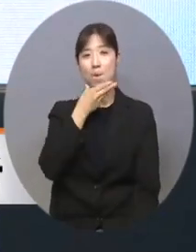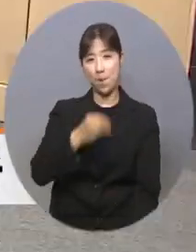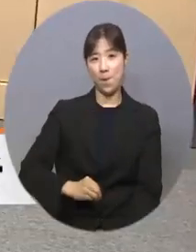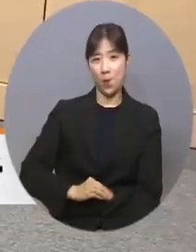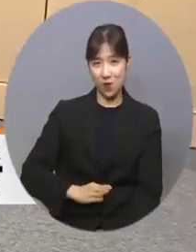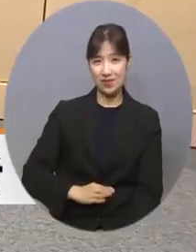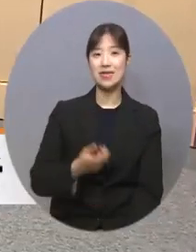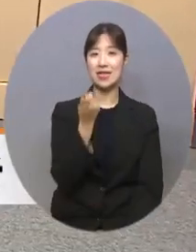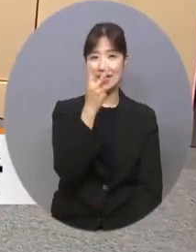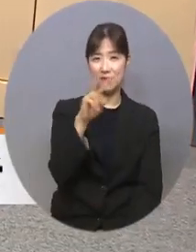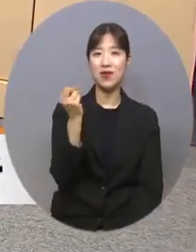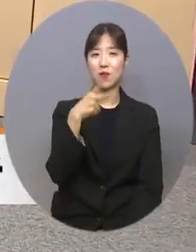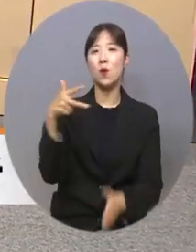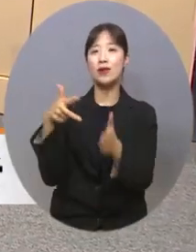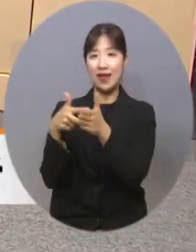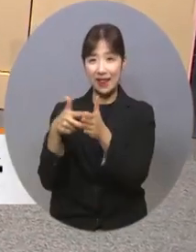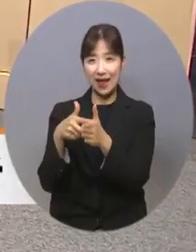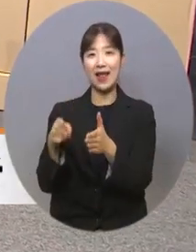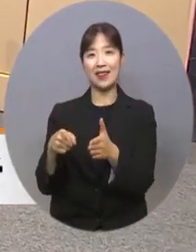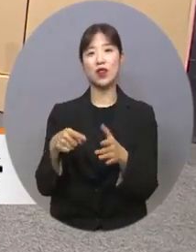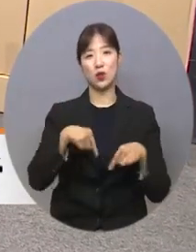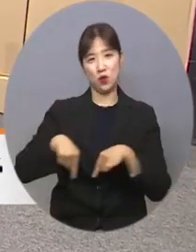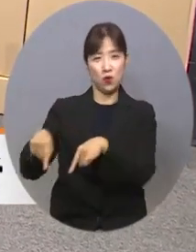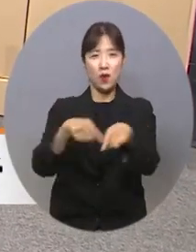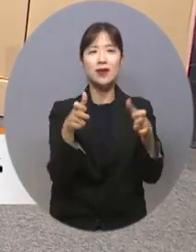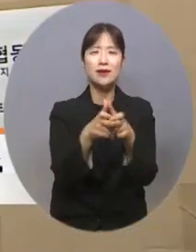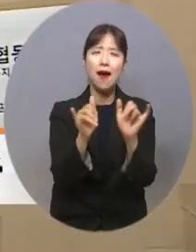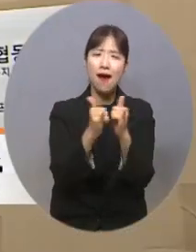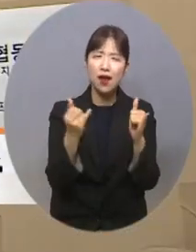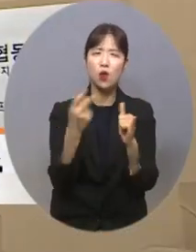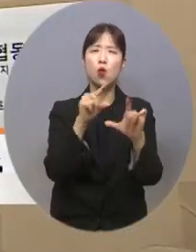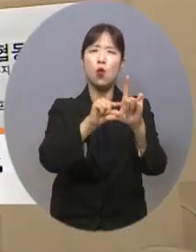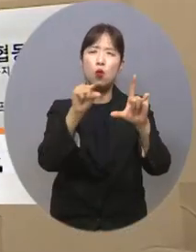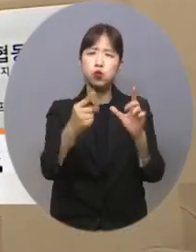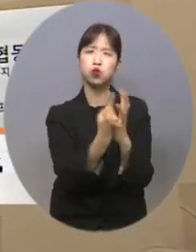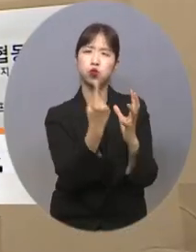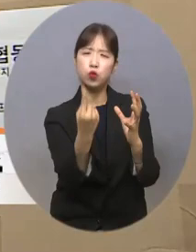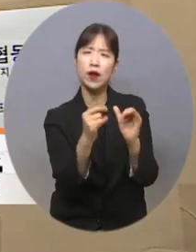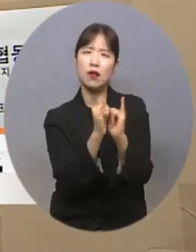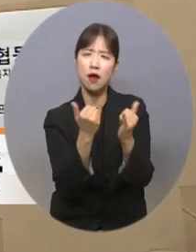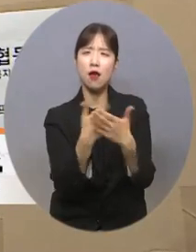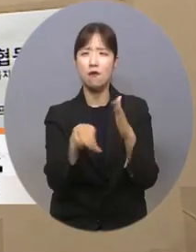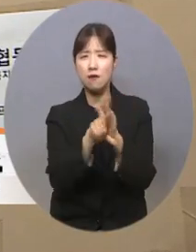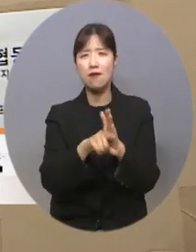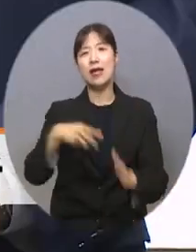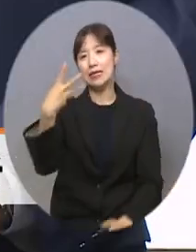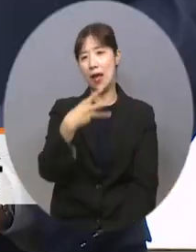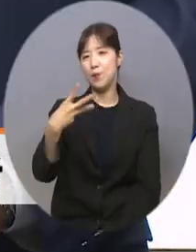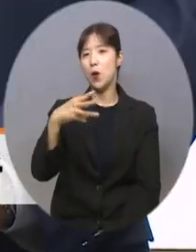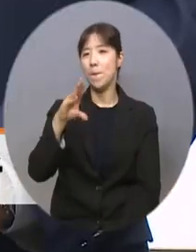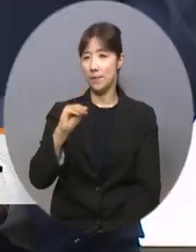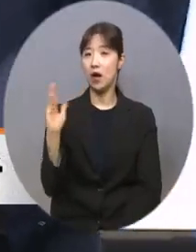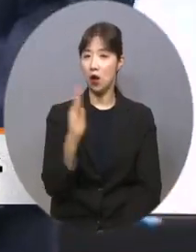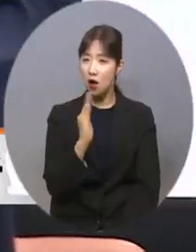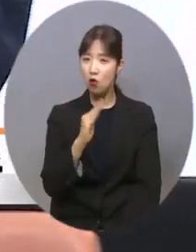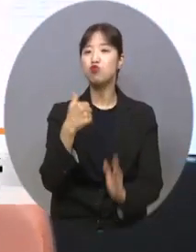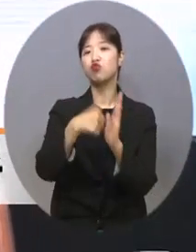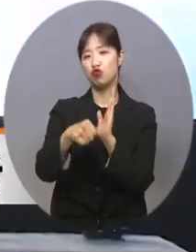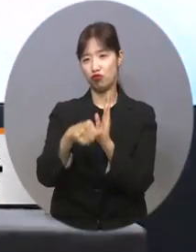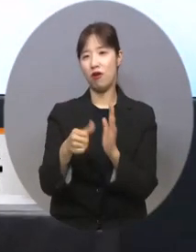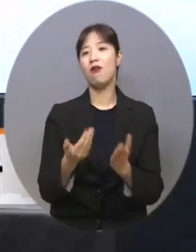WBC 복지TV를 통해 장애인 등 사회 소외계층의 복지 증진을 위한 약 3천만 원 상당의 물품을